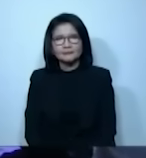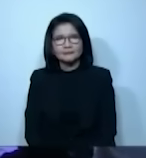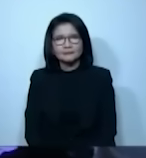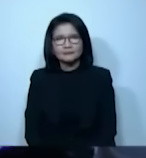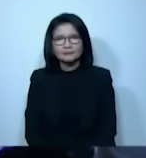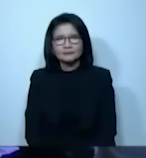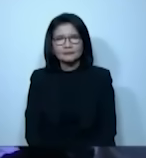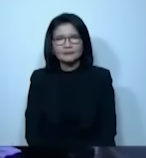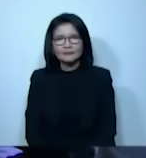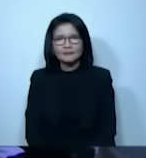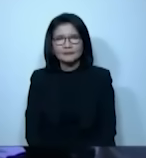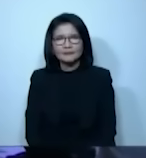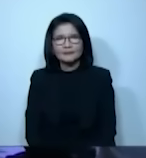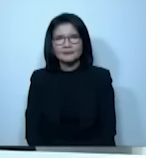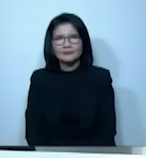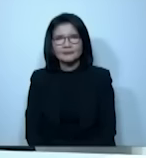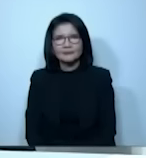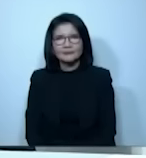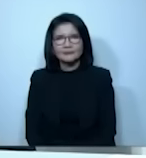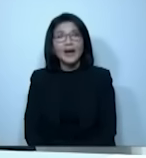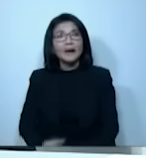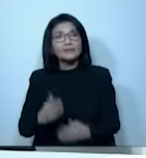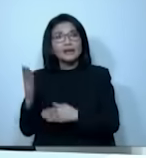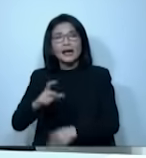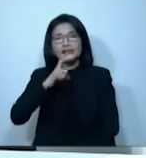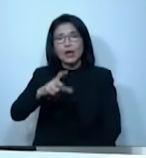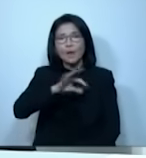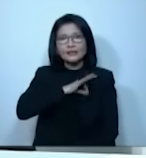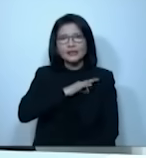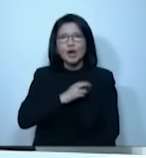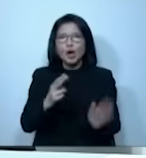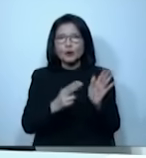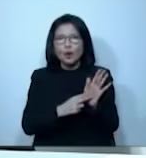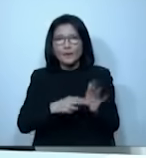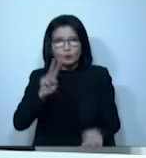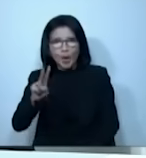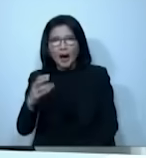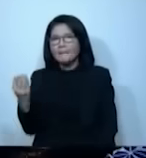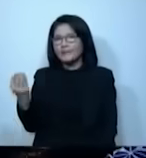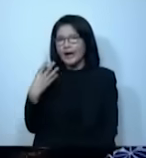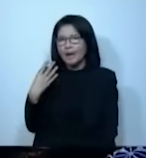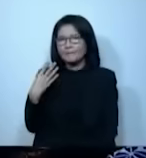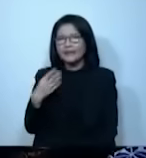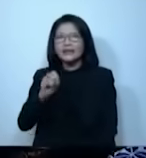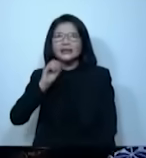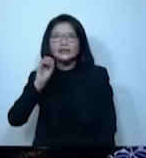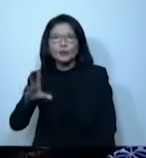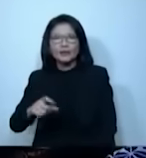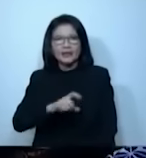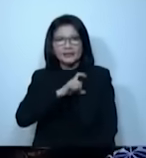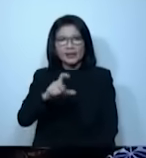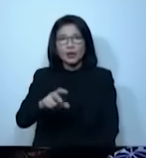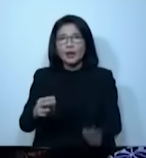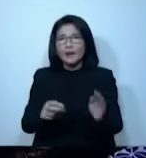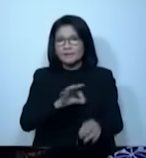ya waktu ada habis bapak dan kami persilakan kepada calon Presiden nomor urut du untuk menanggapi jawaban dari calon Presiden nomor